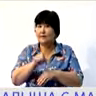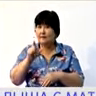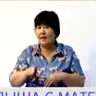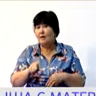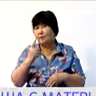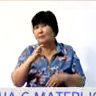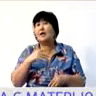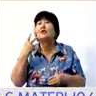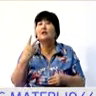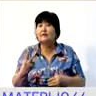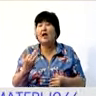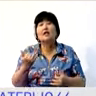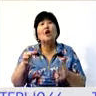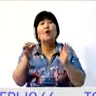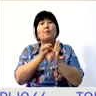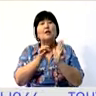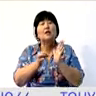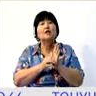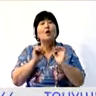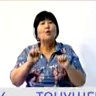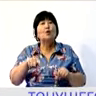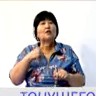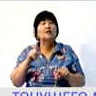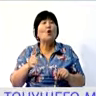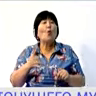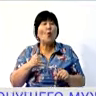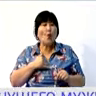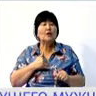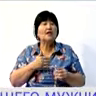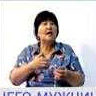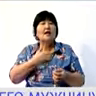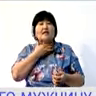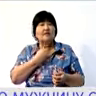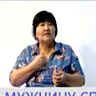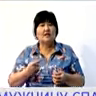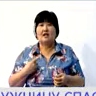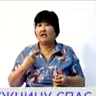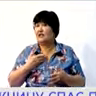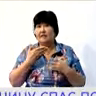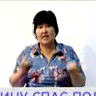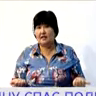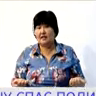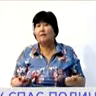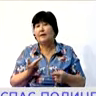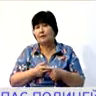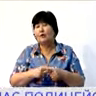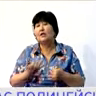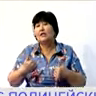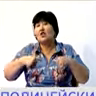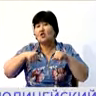Поэтому, в принципе, можно сказать, что у нас дефицит кадров нет. Этот вопрос решился